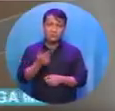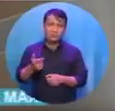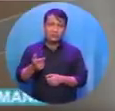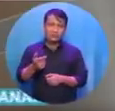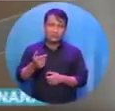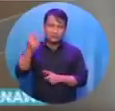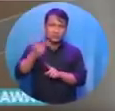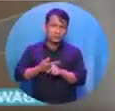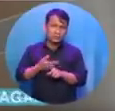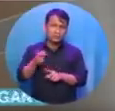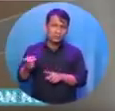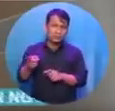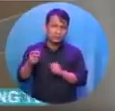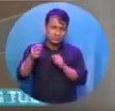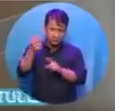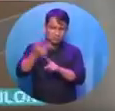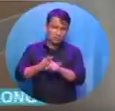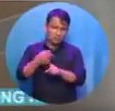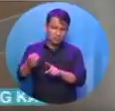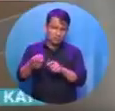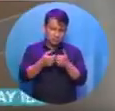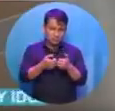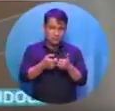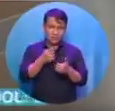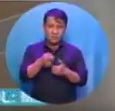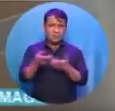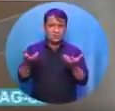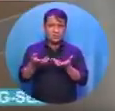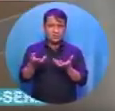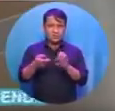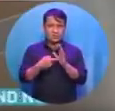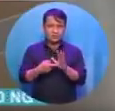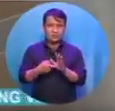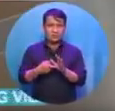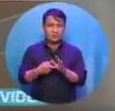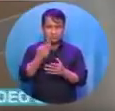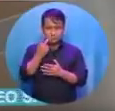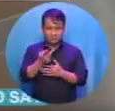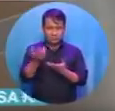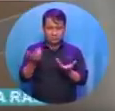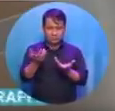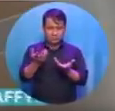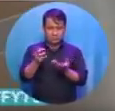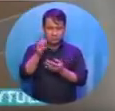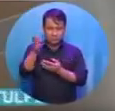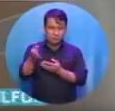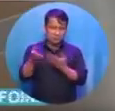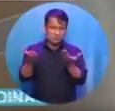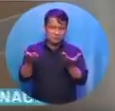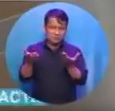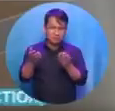3 months pa lang po. 3 months pa lang. Okay. Saan kayo nagkikita kayo, saan kayo tumutuloy?